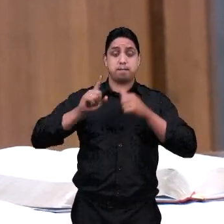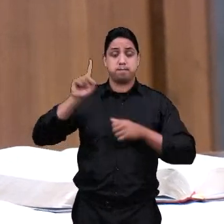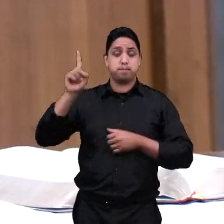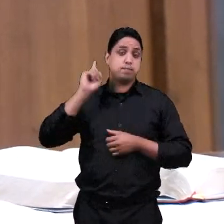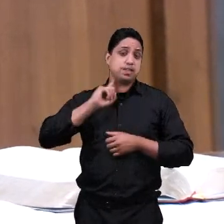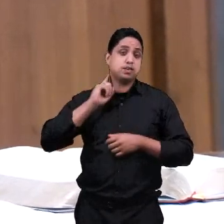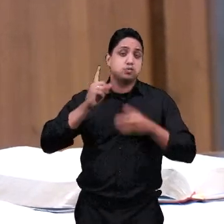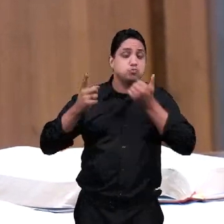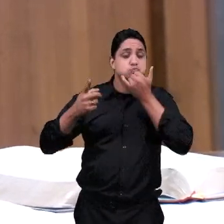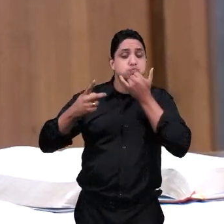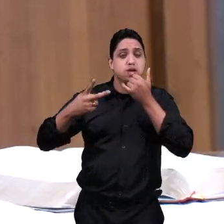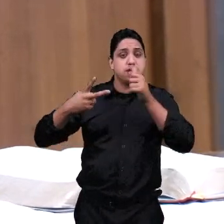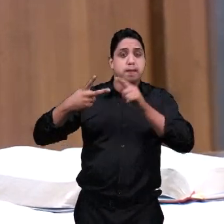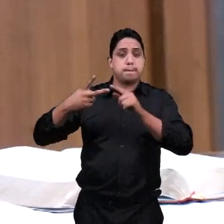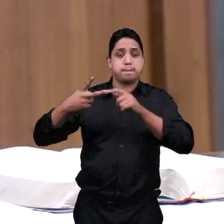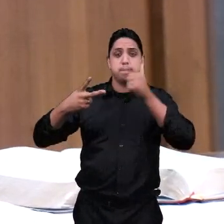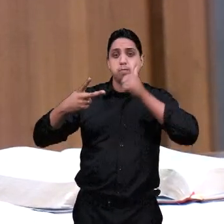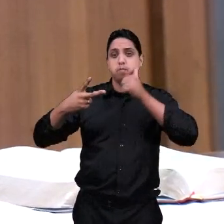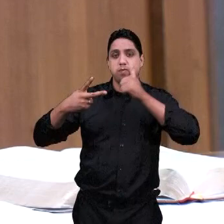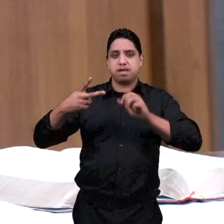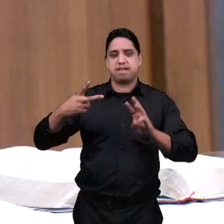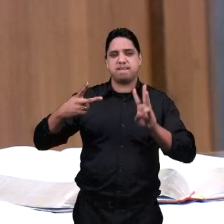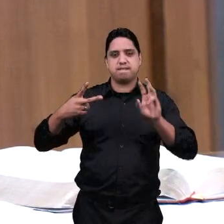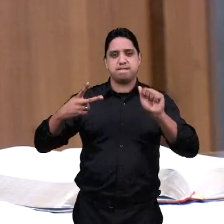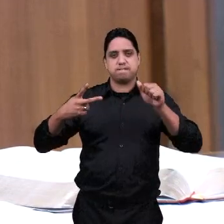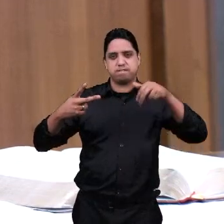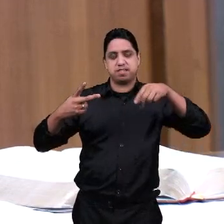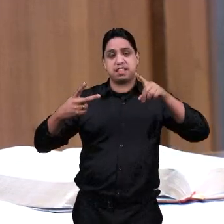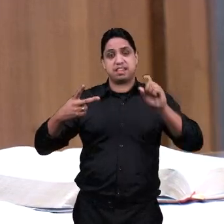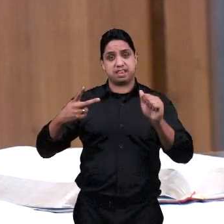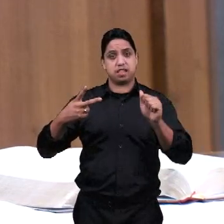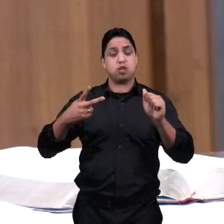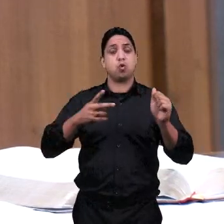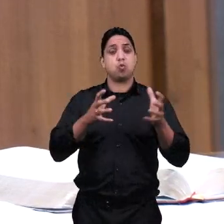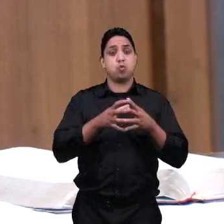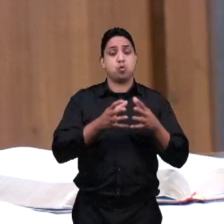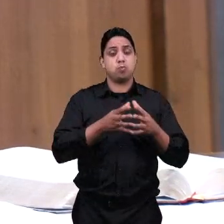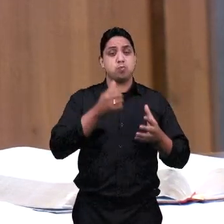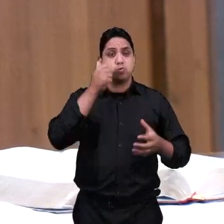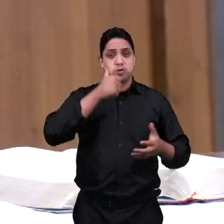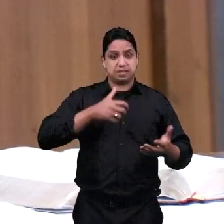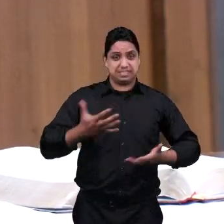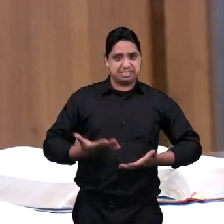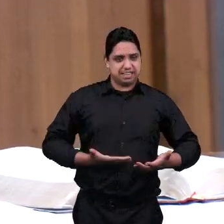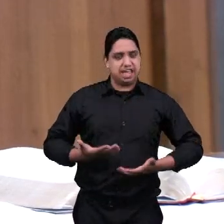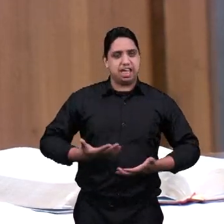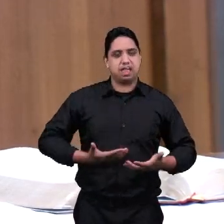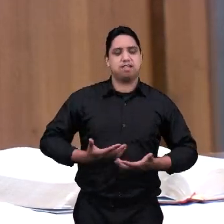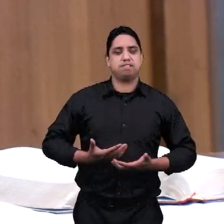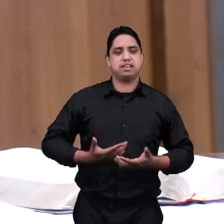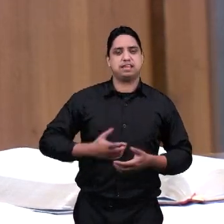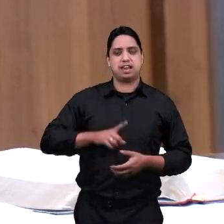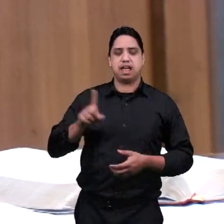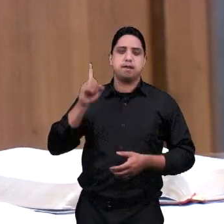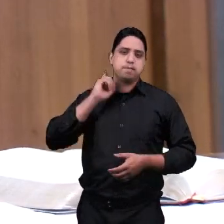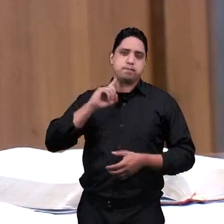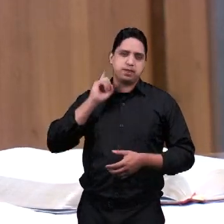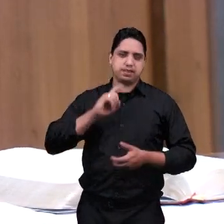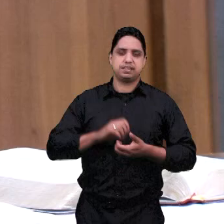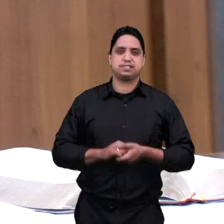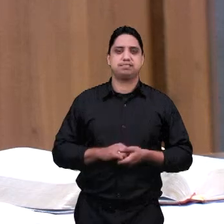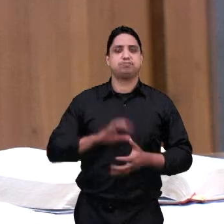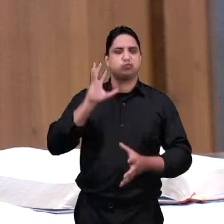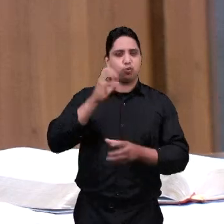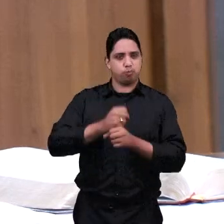notre sœur Wanda, qui vient du groupe de dames de l'église de Pouso Alegre, dans l'état de Minas Gerais, qui va